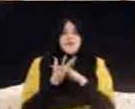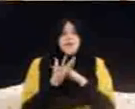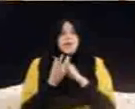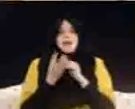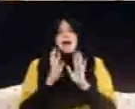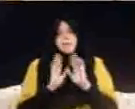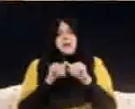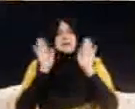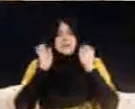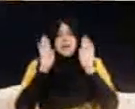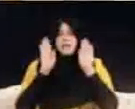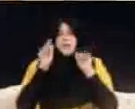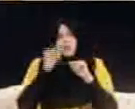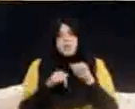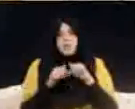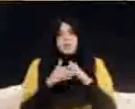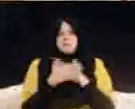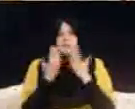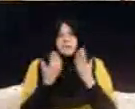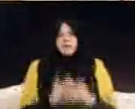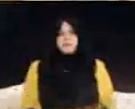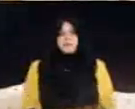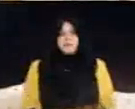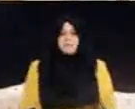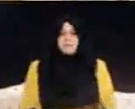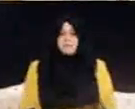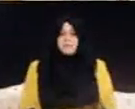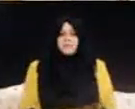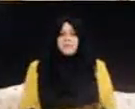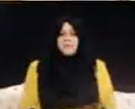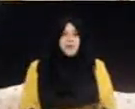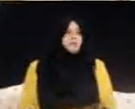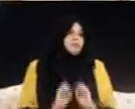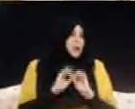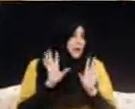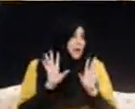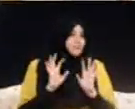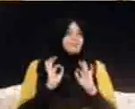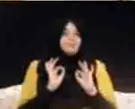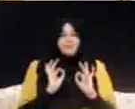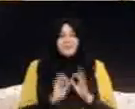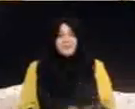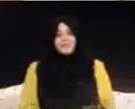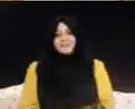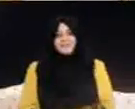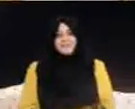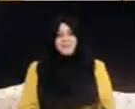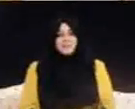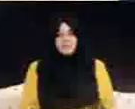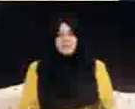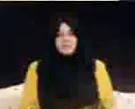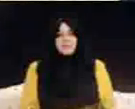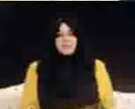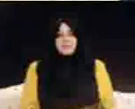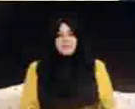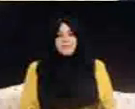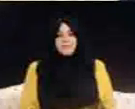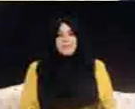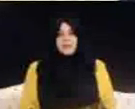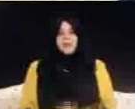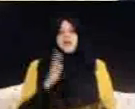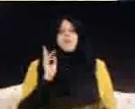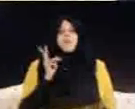صلاة الصبح يعني أو صلاة الفجر الفريضة. جاب ربي واضح، واضح، لأن صلاة الوتر ماشي لا